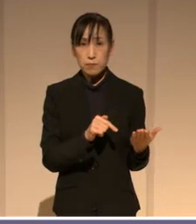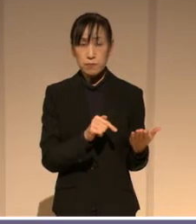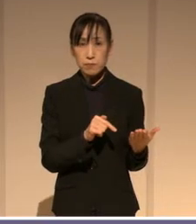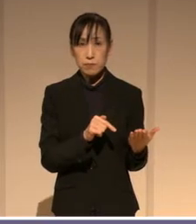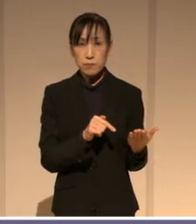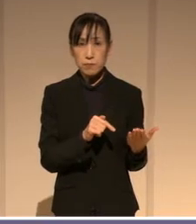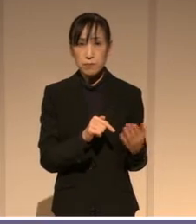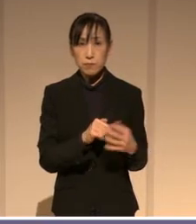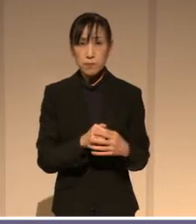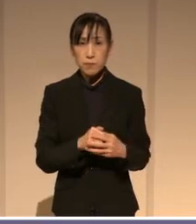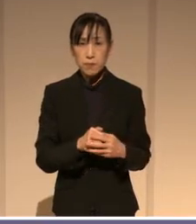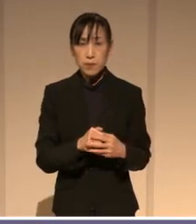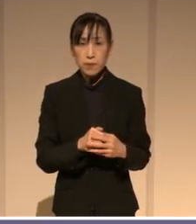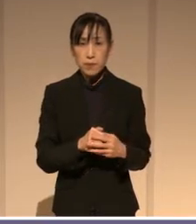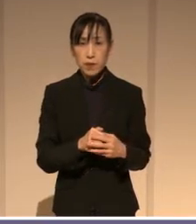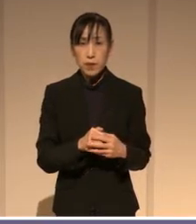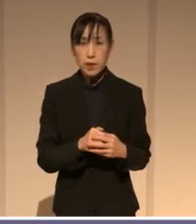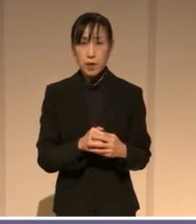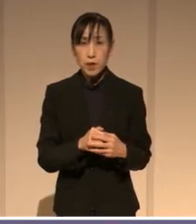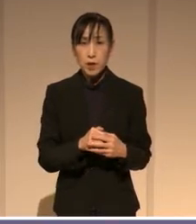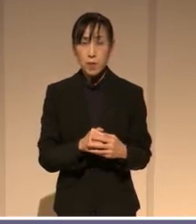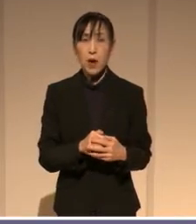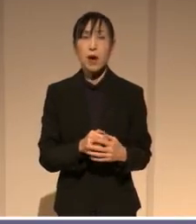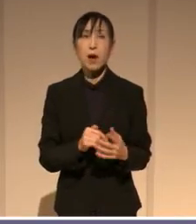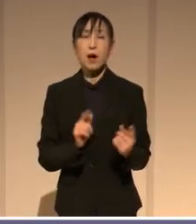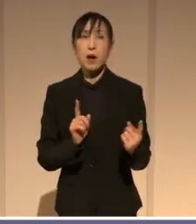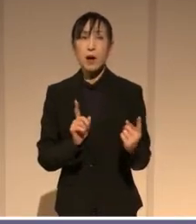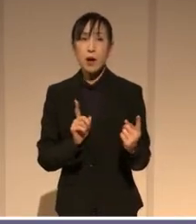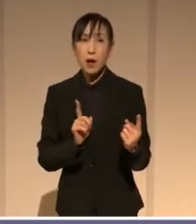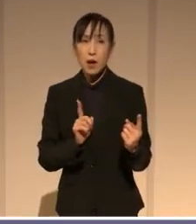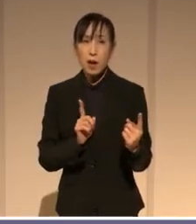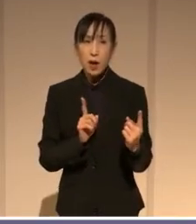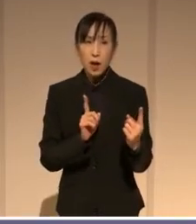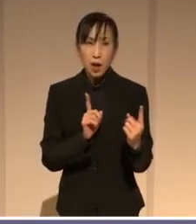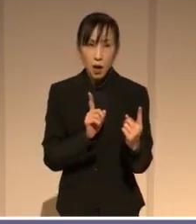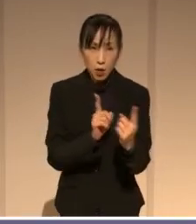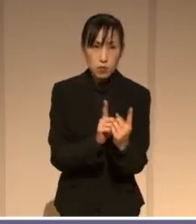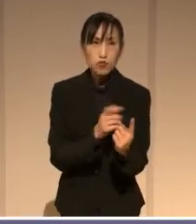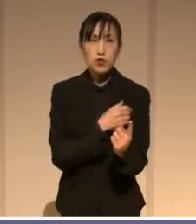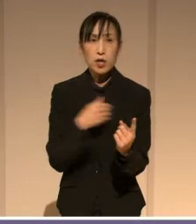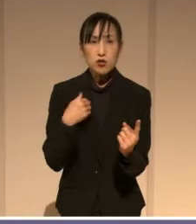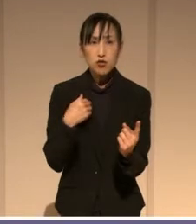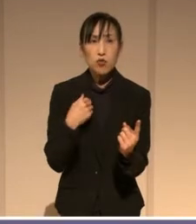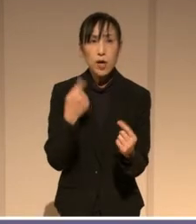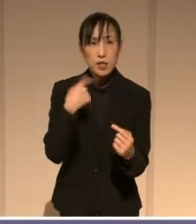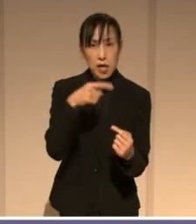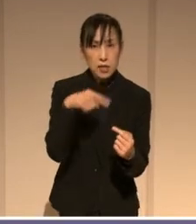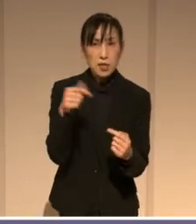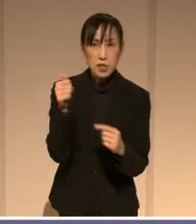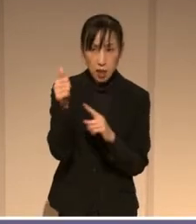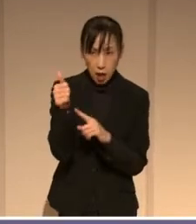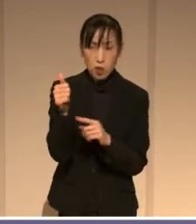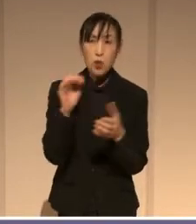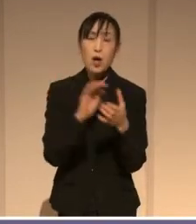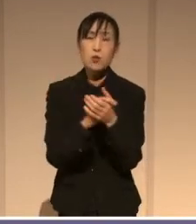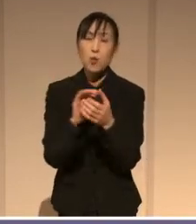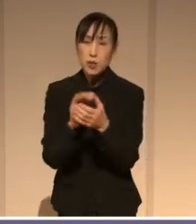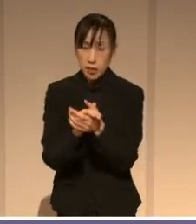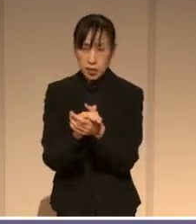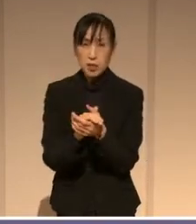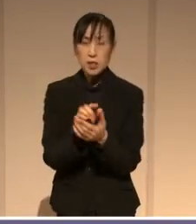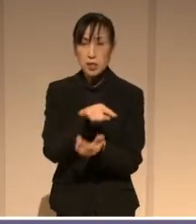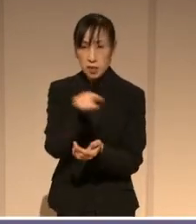し強いられるのは接することができるのは校内の先生とか友達だけですけれどで本当に